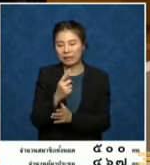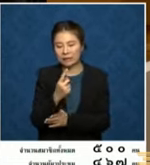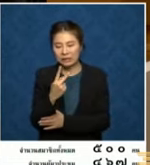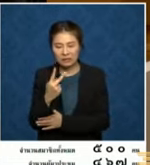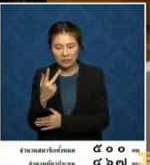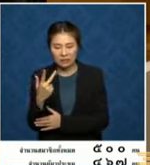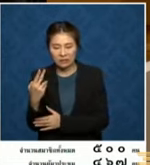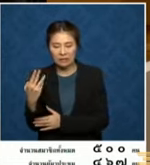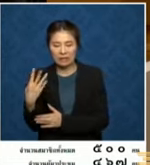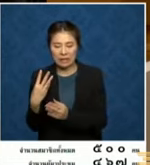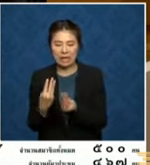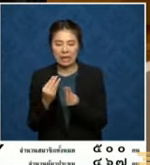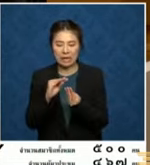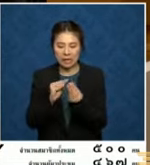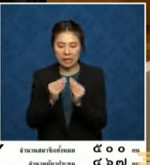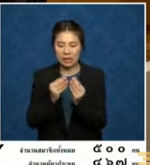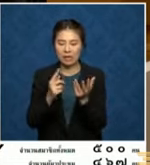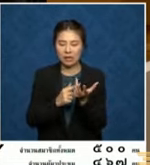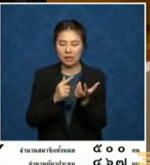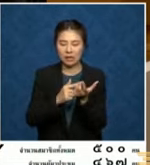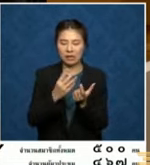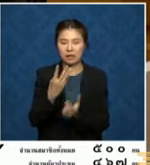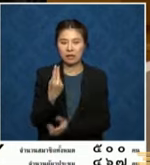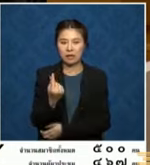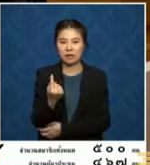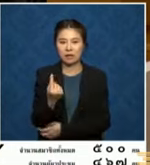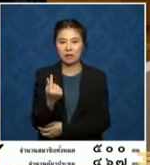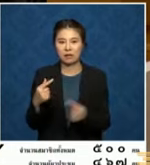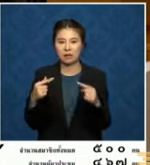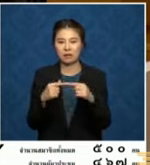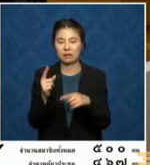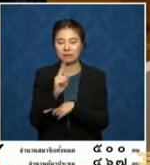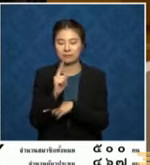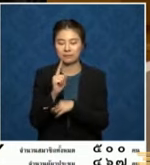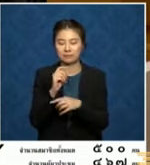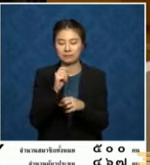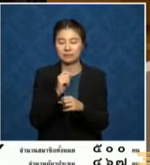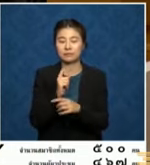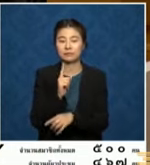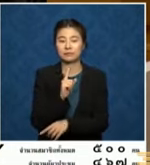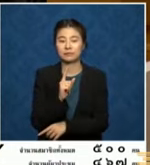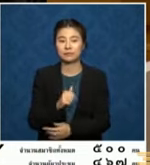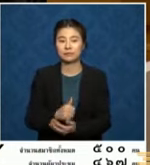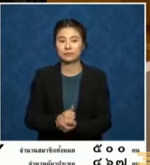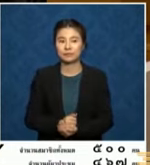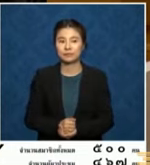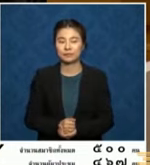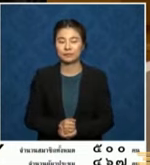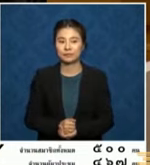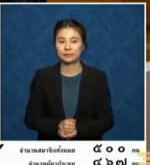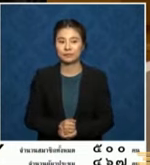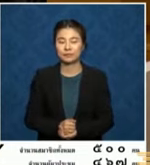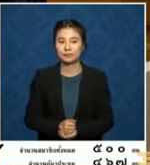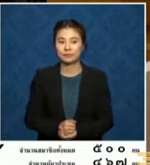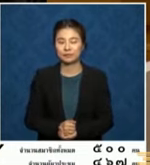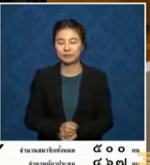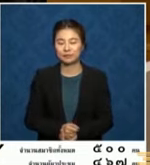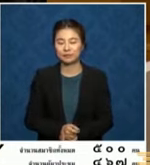ลขอย่างตัวเลขของหน่วยของรักษาความปลอดภัยในชีวิตและทรั